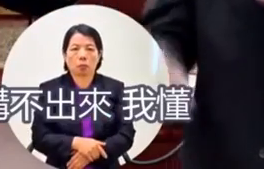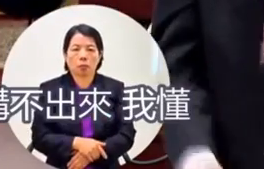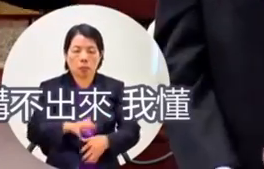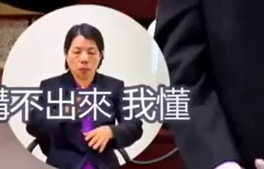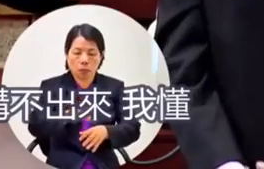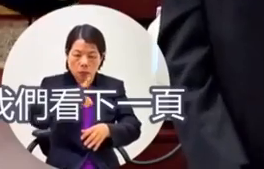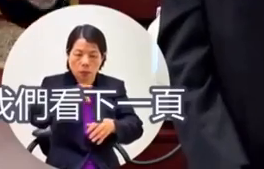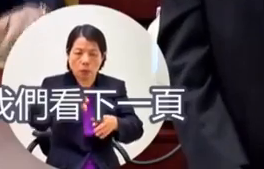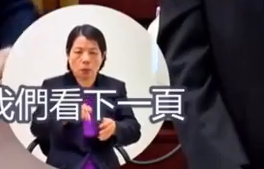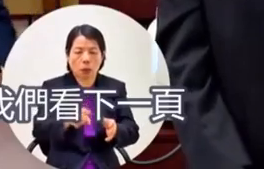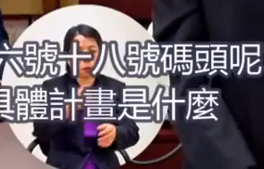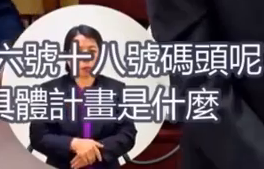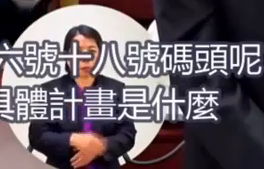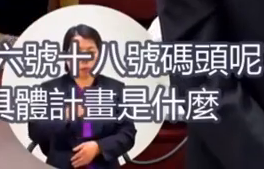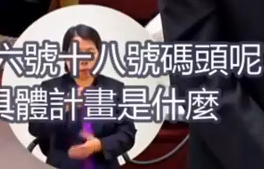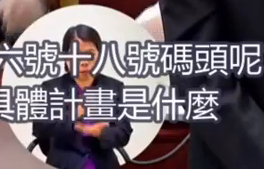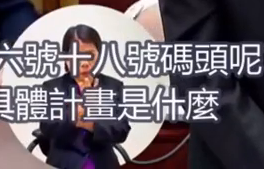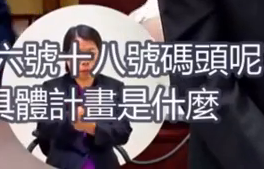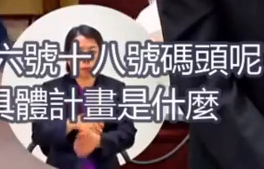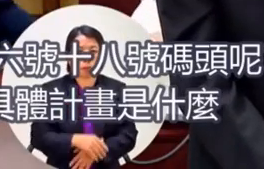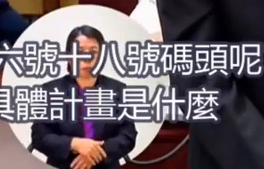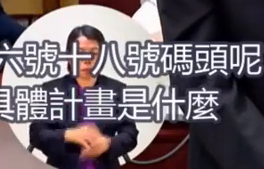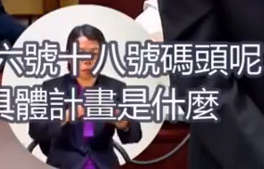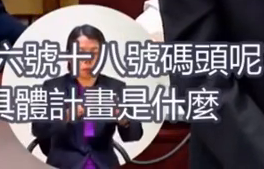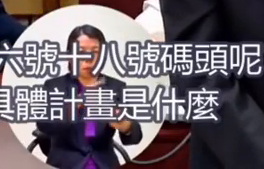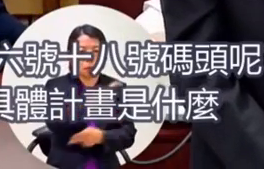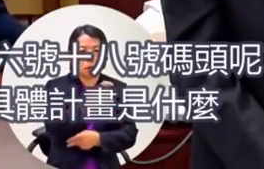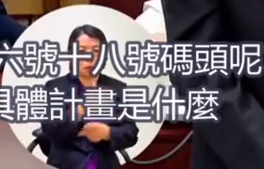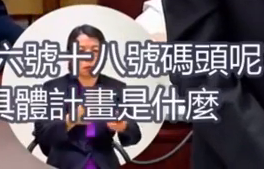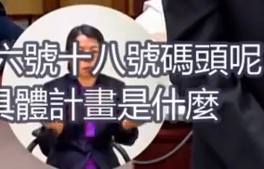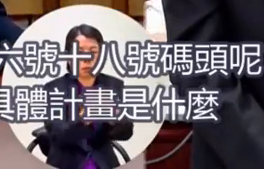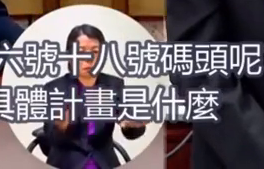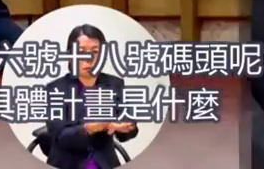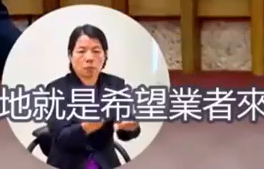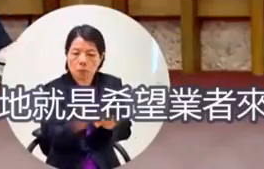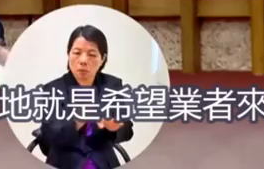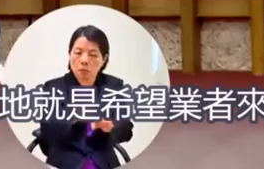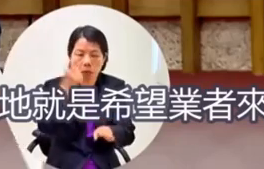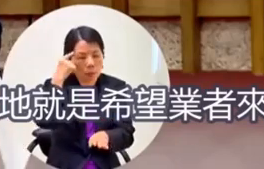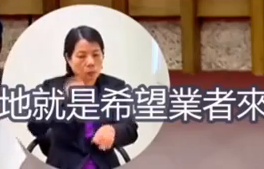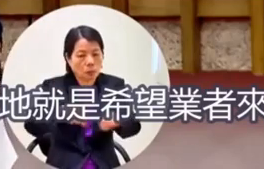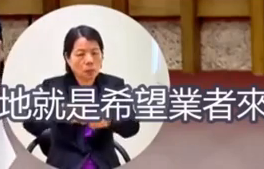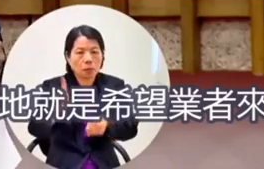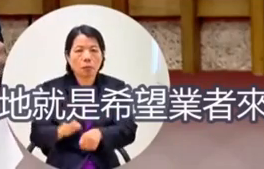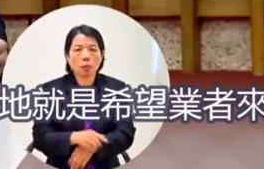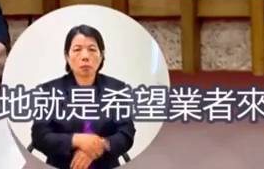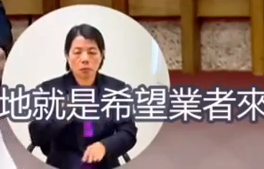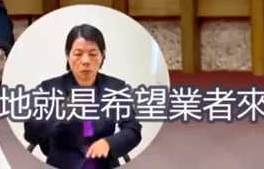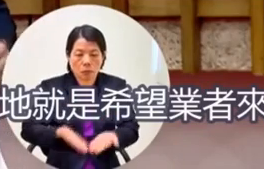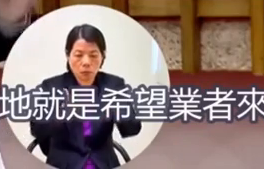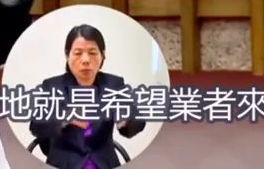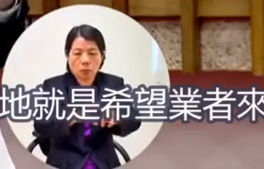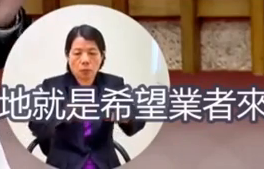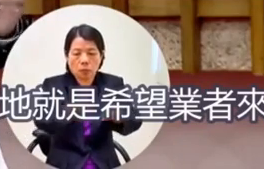一定讲不出来，我懂。好，我们看下一页。基地二呢，十六号、十八号码头呢？你的具体计划是什么？ 呀，我们这次提供的土地